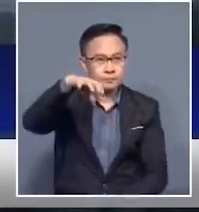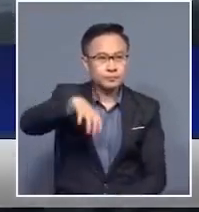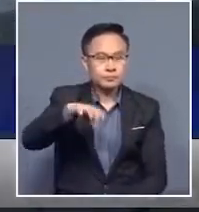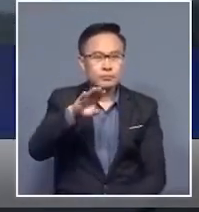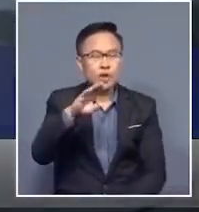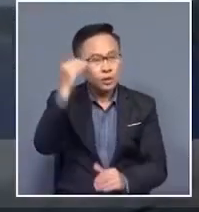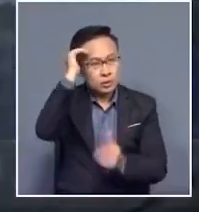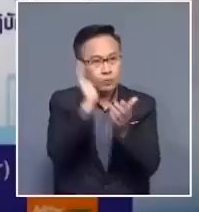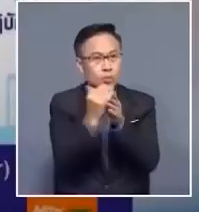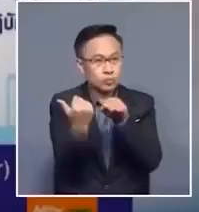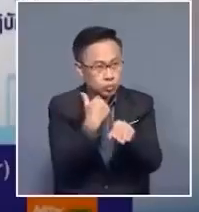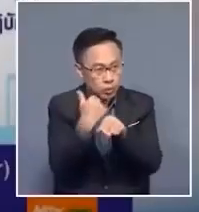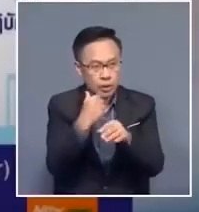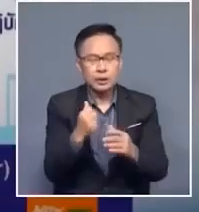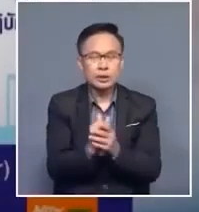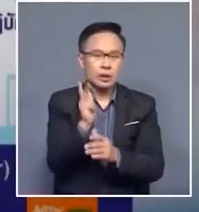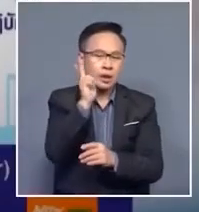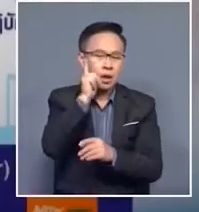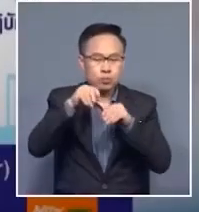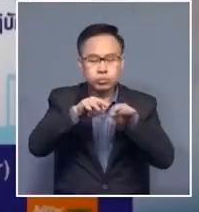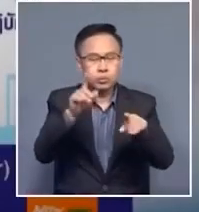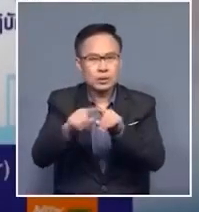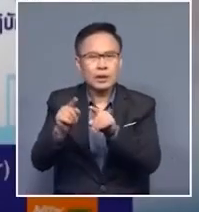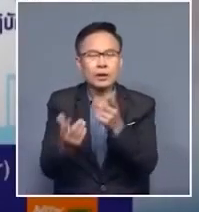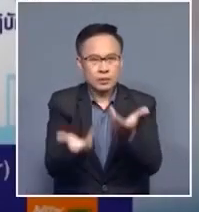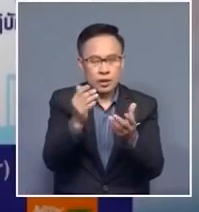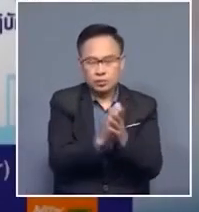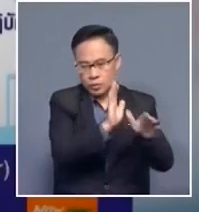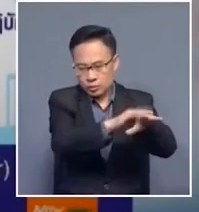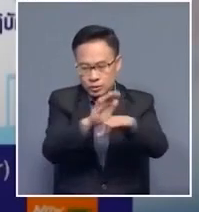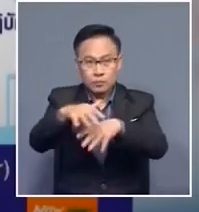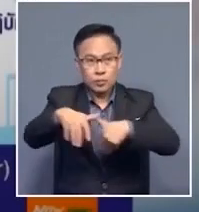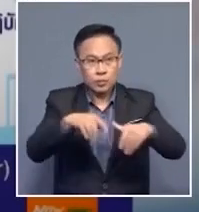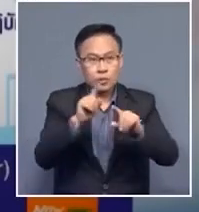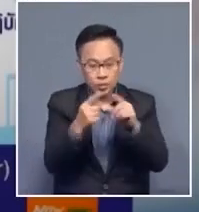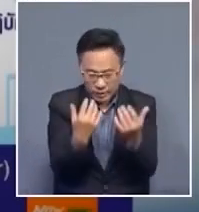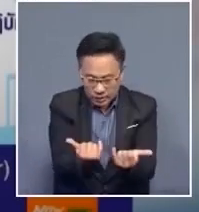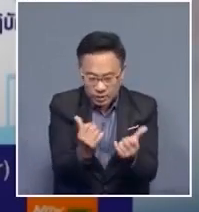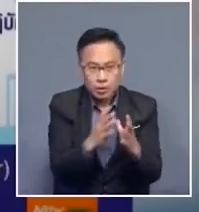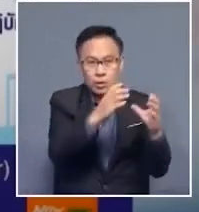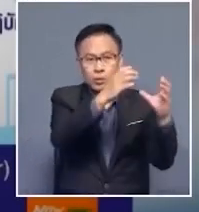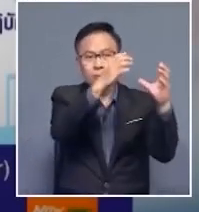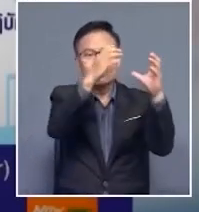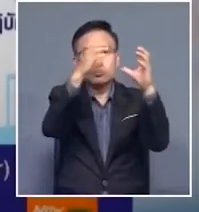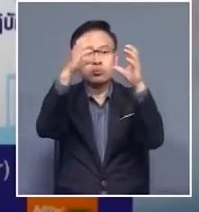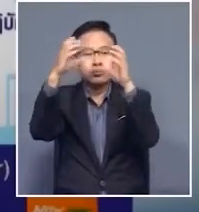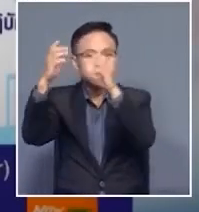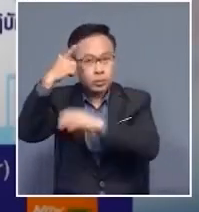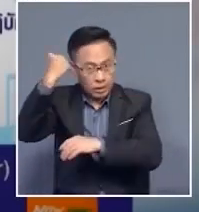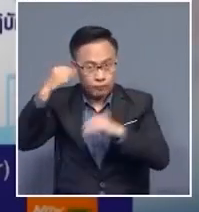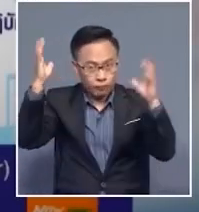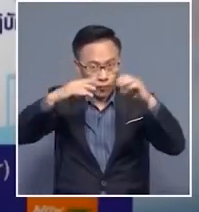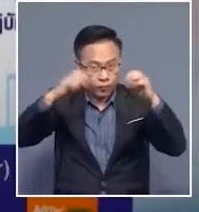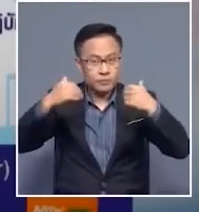ครับแจ้งให้ทางสื่อสารมวลชนทราบในขณะนี้จะมีกลุ่มเมฆฝนที่เข้าพื้นที่แล้วหลังจากนั้นนะครับในส่วนที่เ